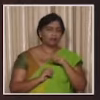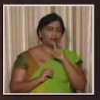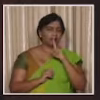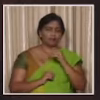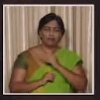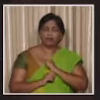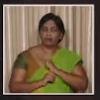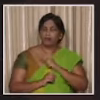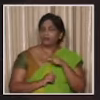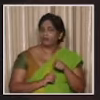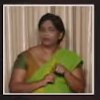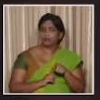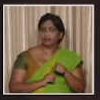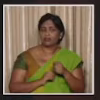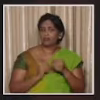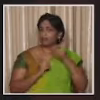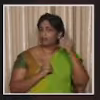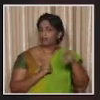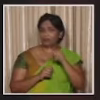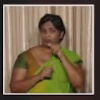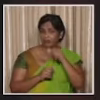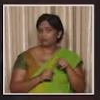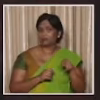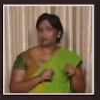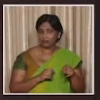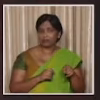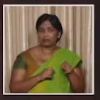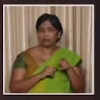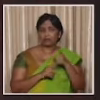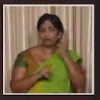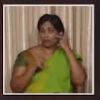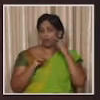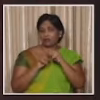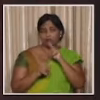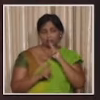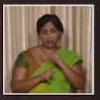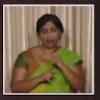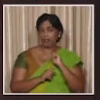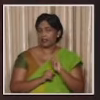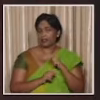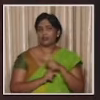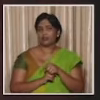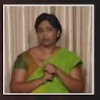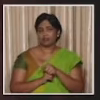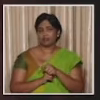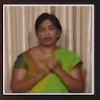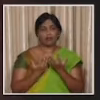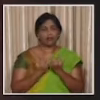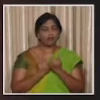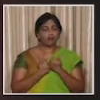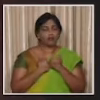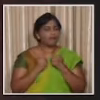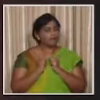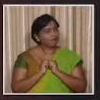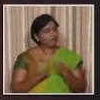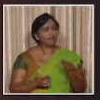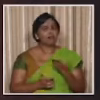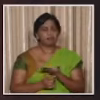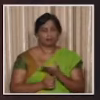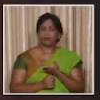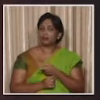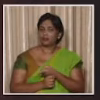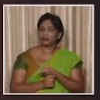කැමති ඇත්තටම මේකෙන් වෙන්නේ ගරු අමතුමා මේක ගැන ඔබතුමා කතා කරන්න මොකද හේතුව මේකෙන් ලැබෙන ප්‍රයෝජනයක් නැහැ